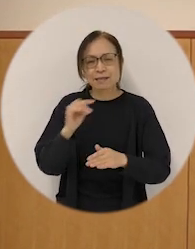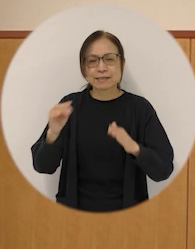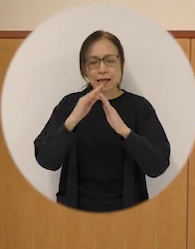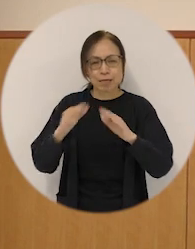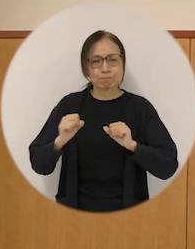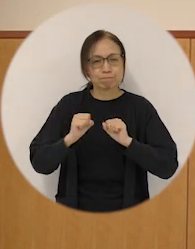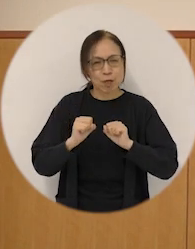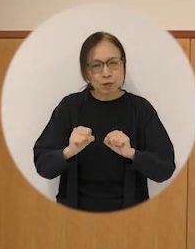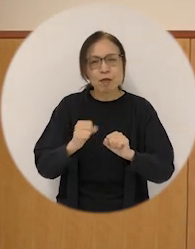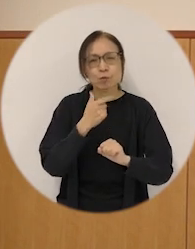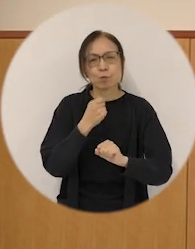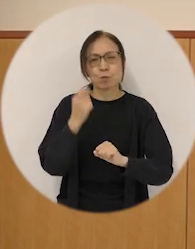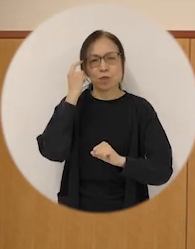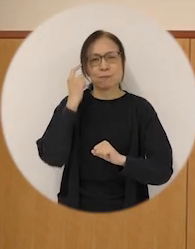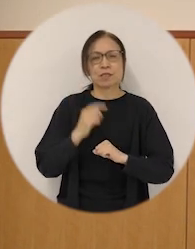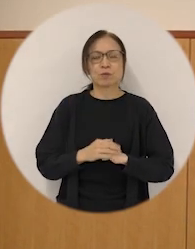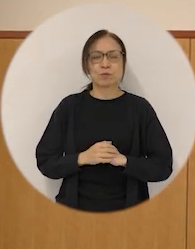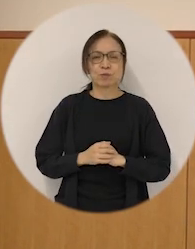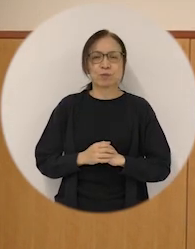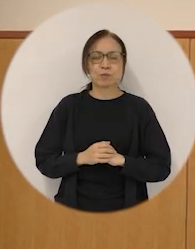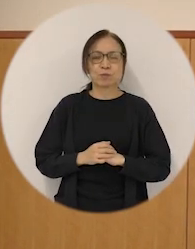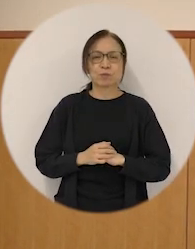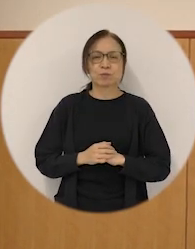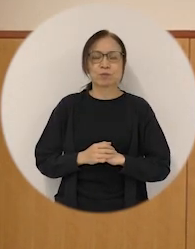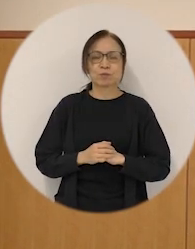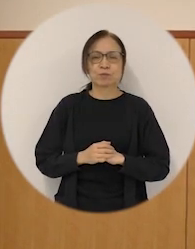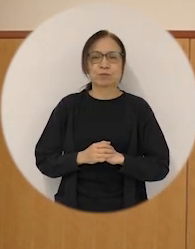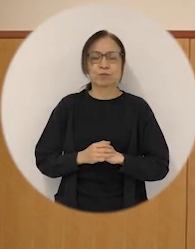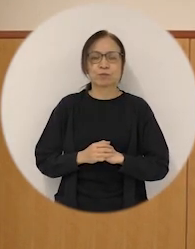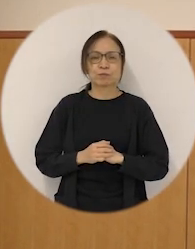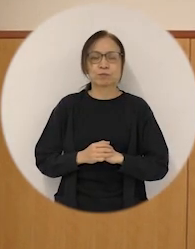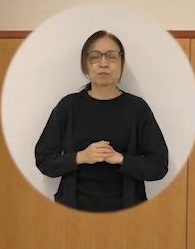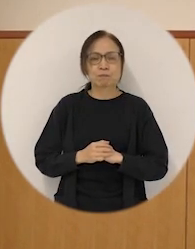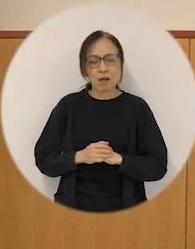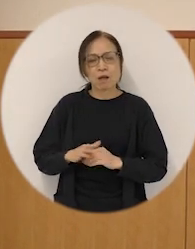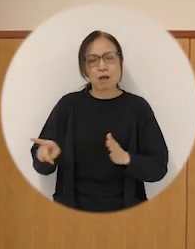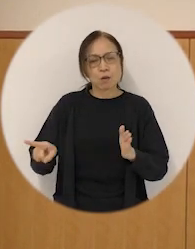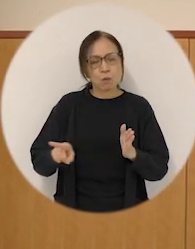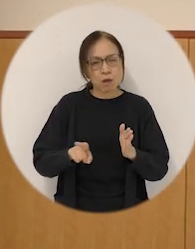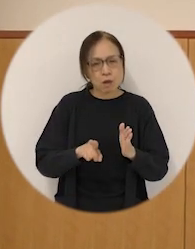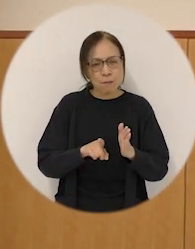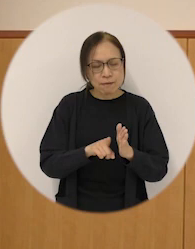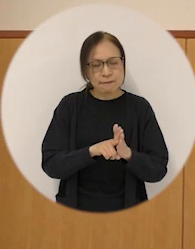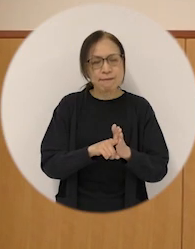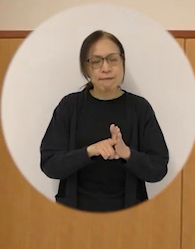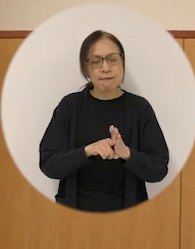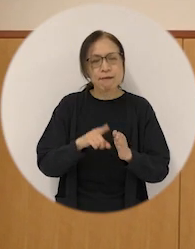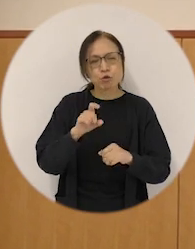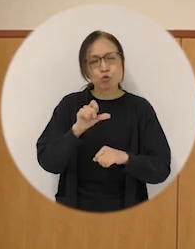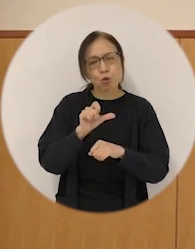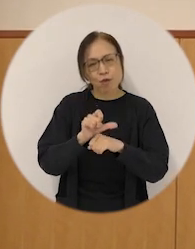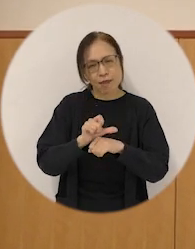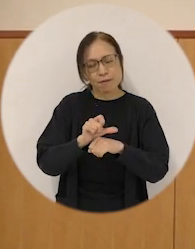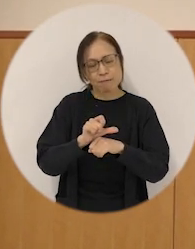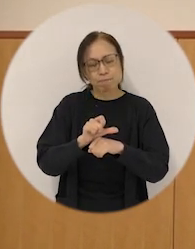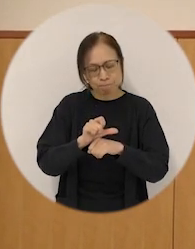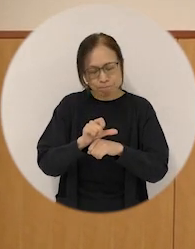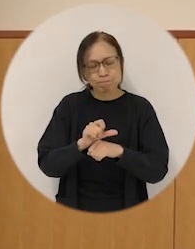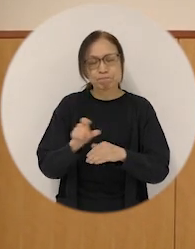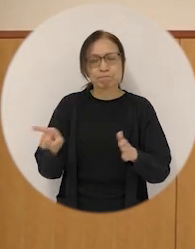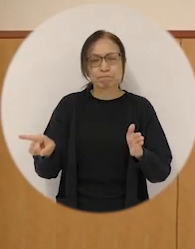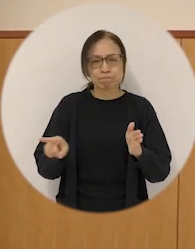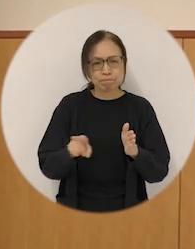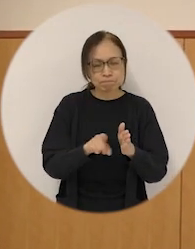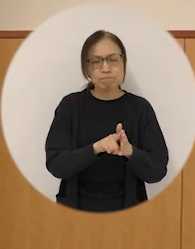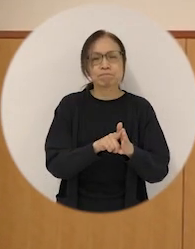です。まあ、これまで、まあ、15年余りこの市政に